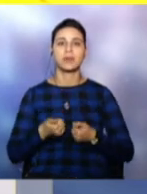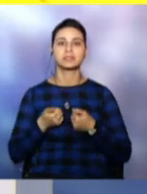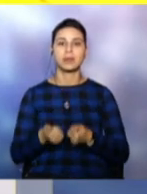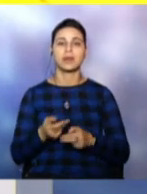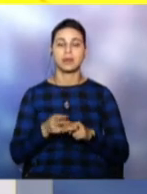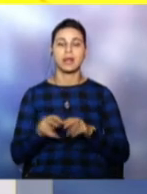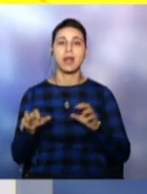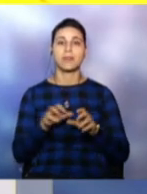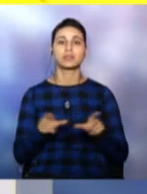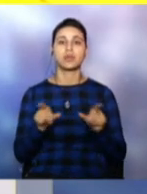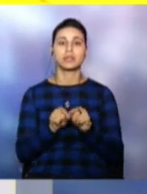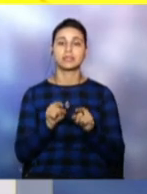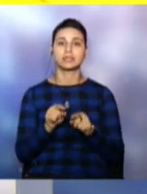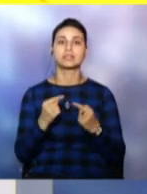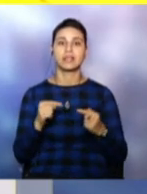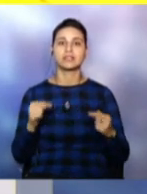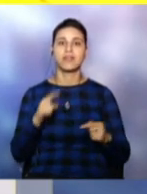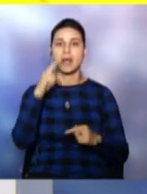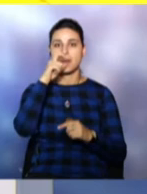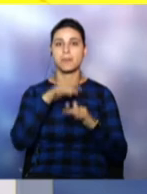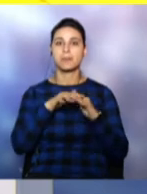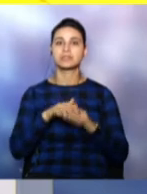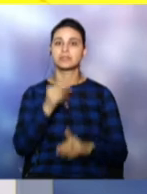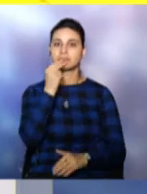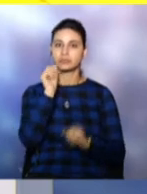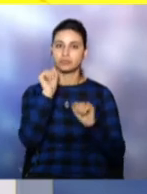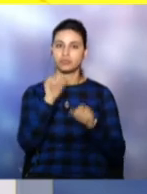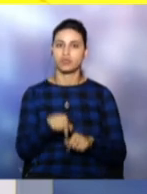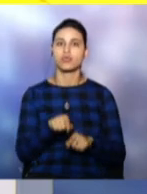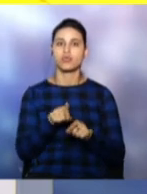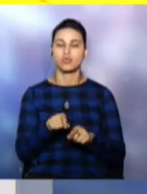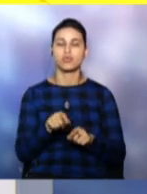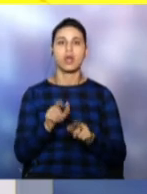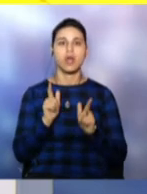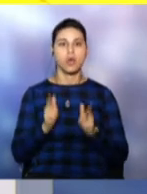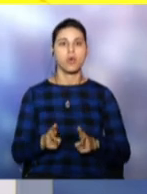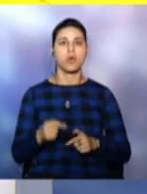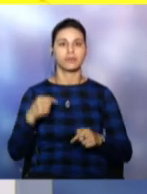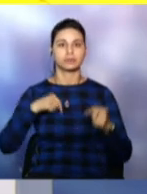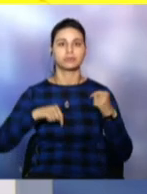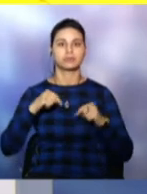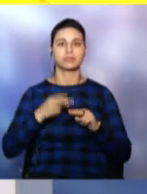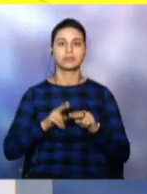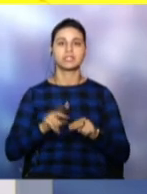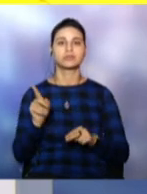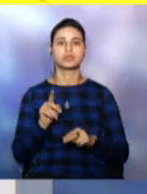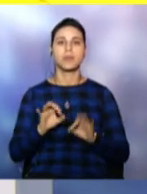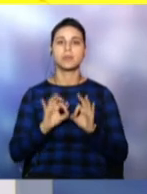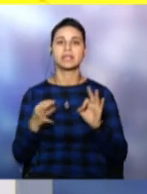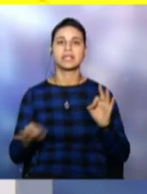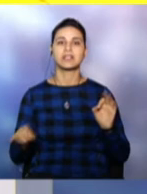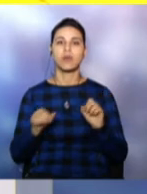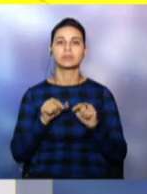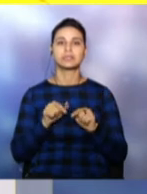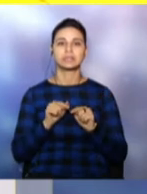რომ მაწონთან ერთად თქვენ შეიძლება სხვადასხვა მწნილი გამოიყენოთ, ანუ ბუნებრივი ფერმენტაციის პროდუქტი იმისათვის, რომ ნაწლავების